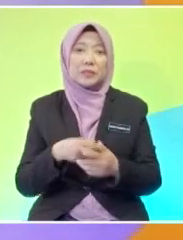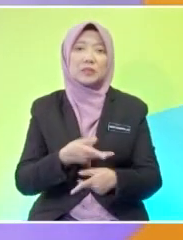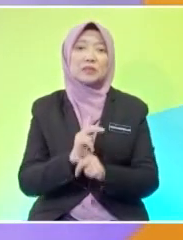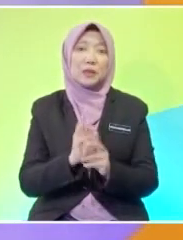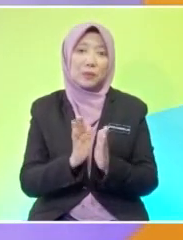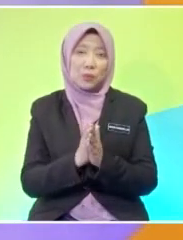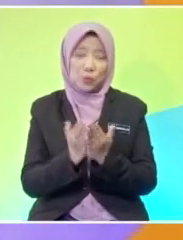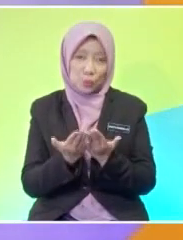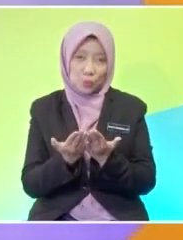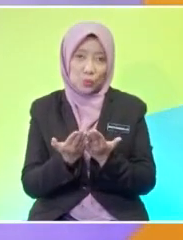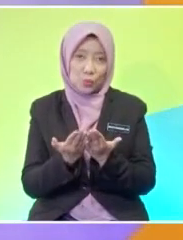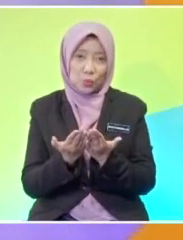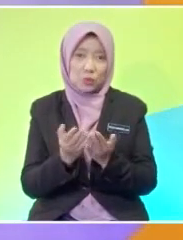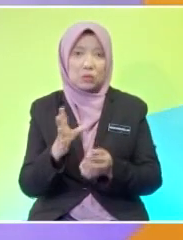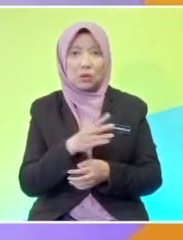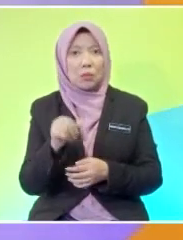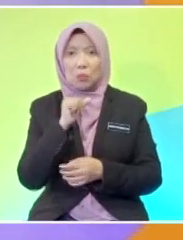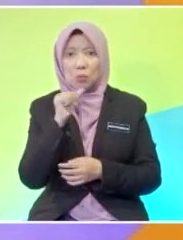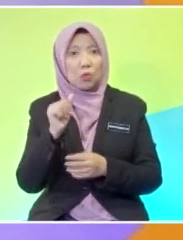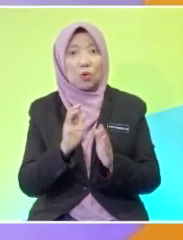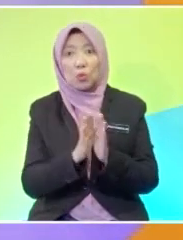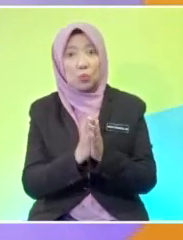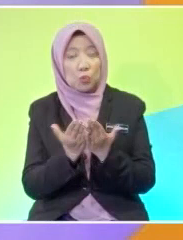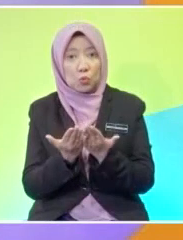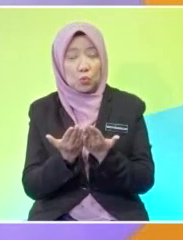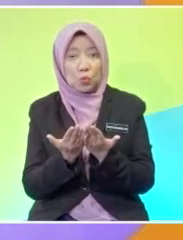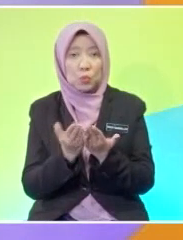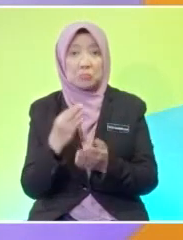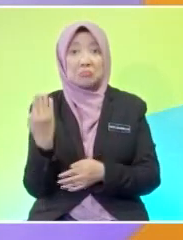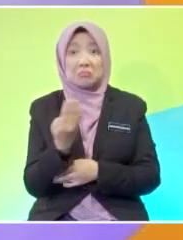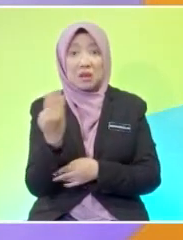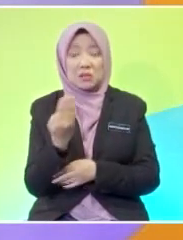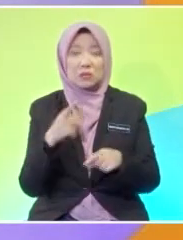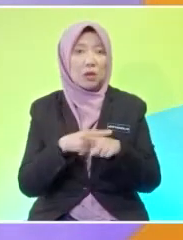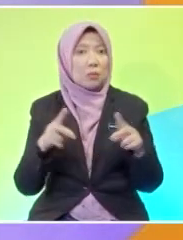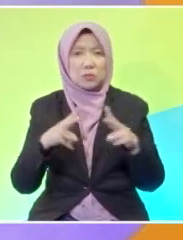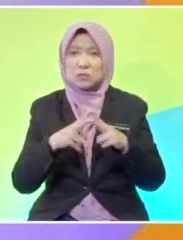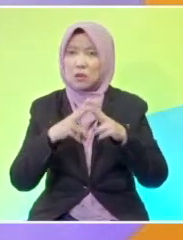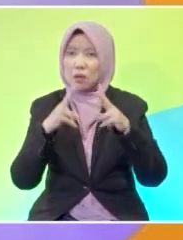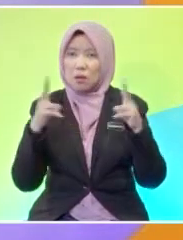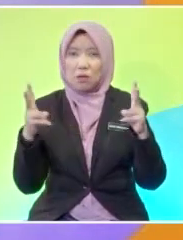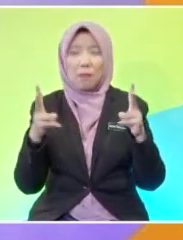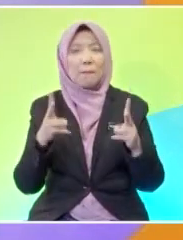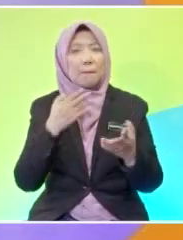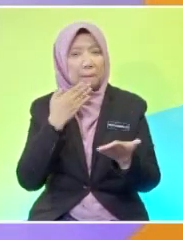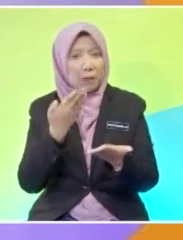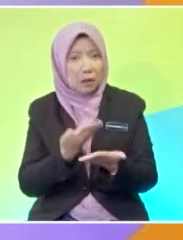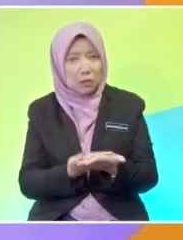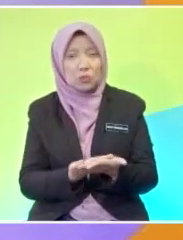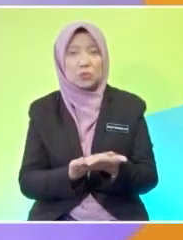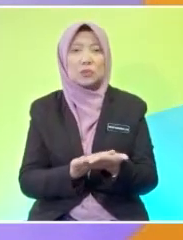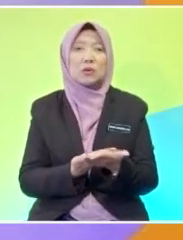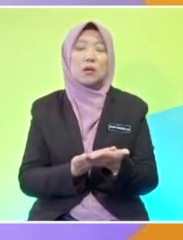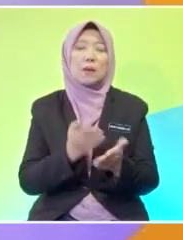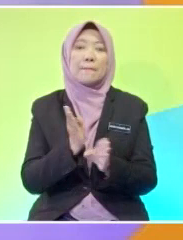buku dan bukunya bukan buku calon-calang buku buku yang sangat-sangat bagus buku yang berbentuk